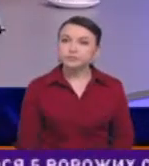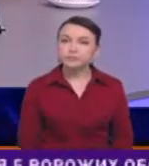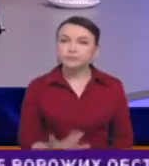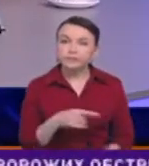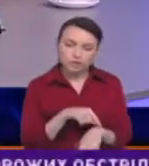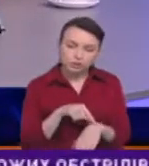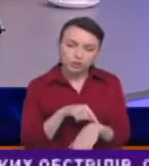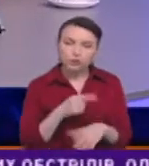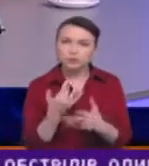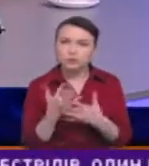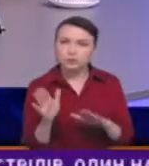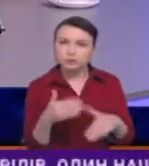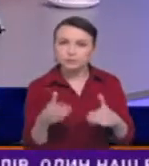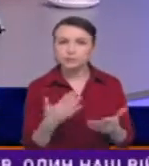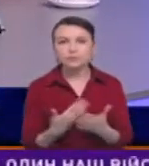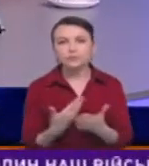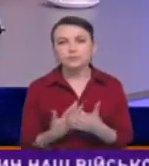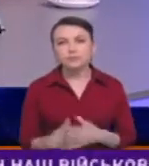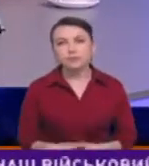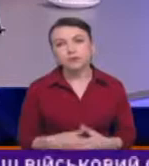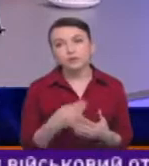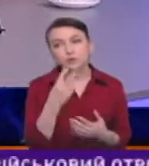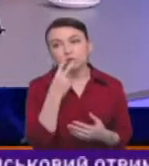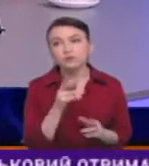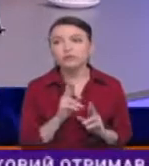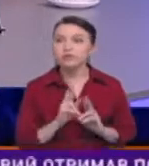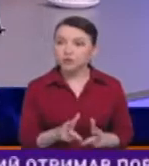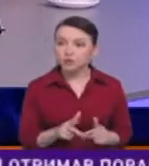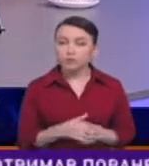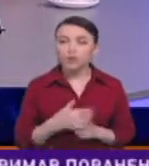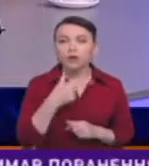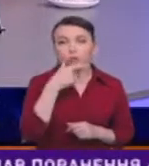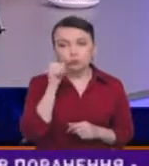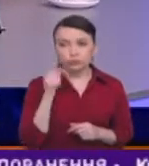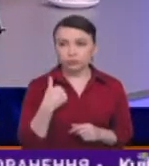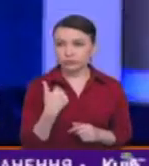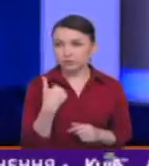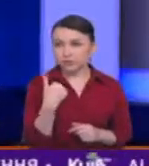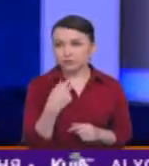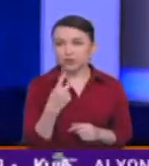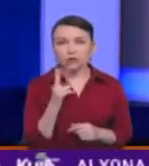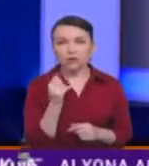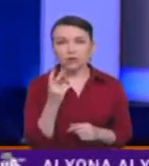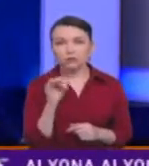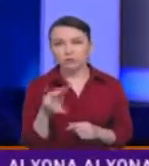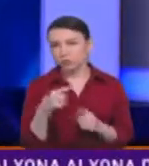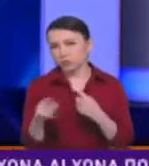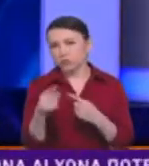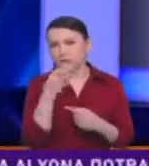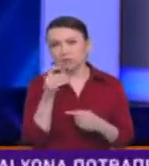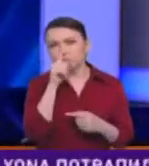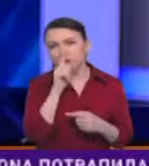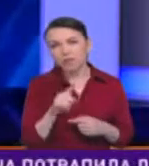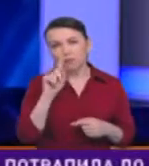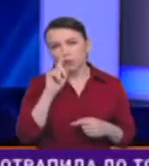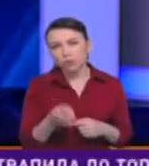это проходит? Ну, дивлячись як, потому что вот позавчера, мне кажется, на канале ЗИК сказали, что это месяцами, годами,